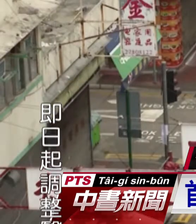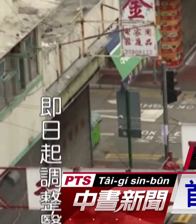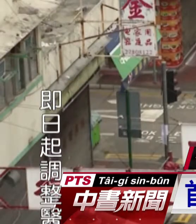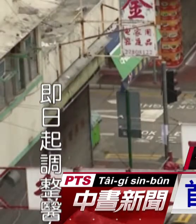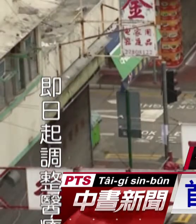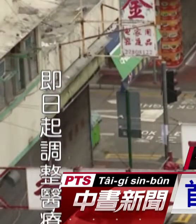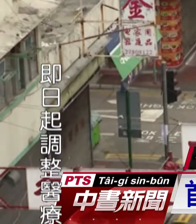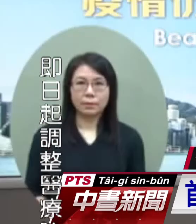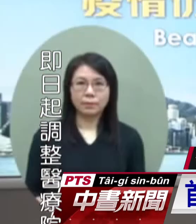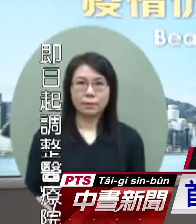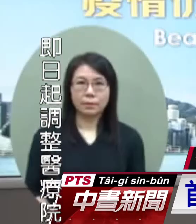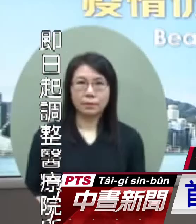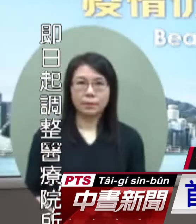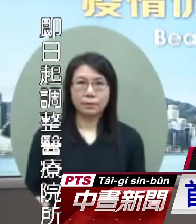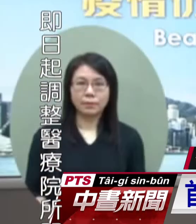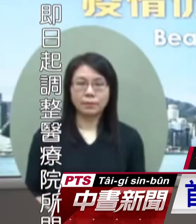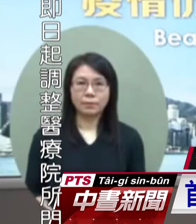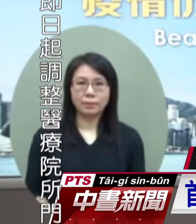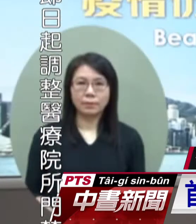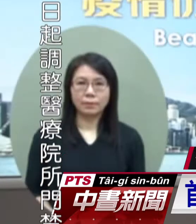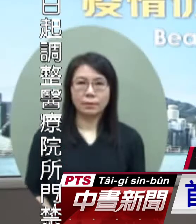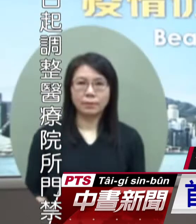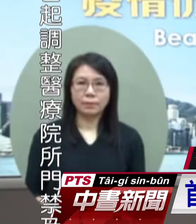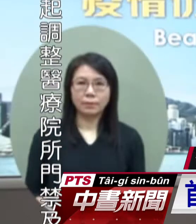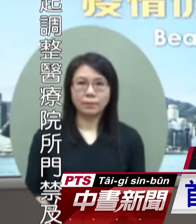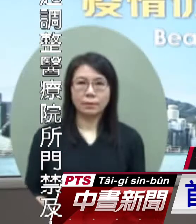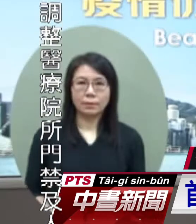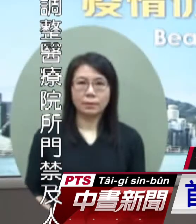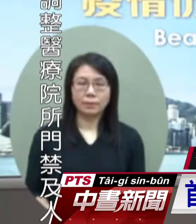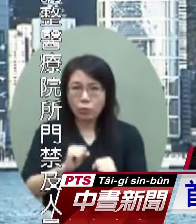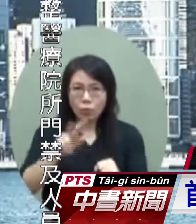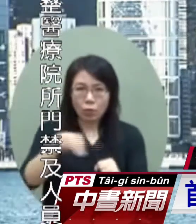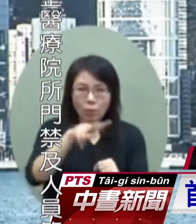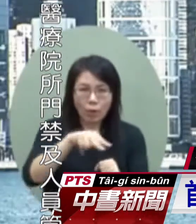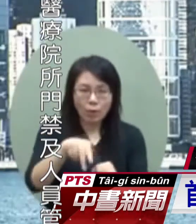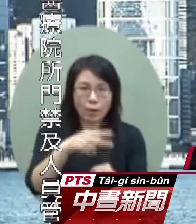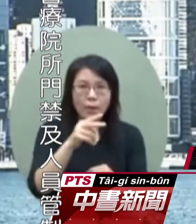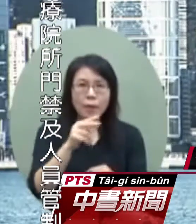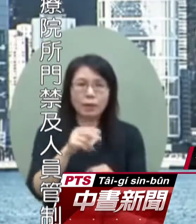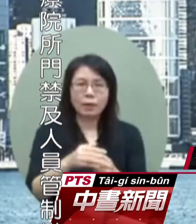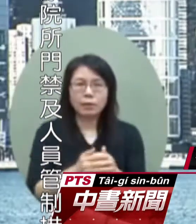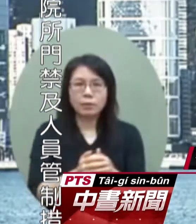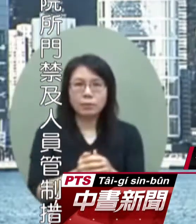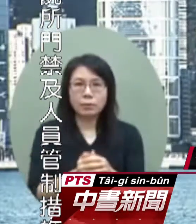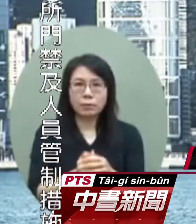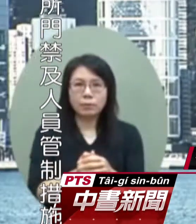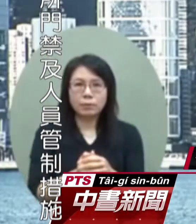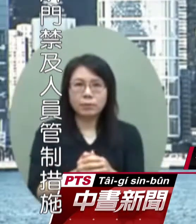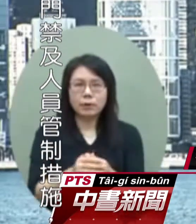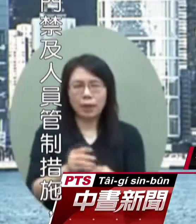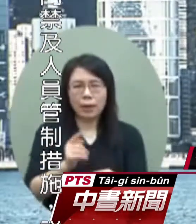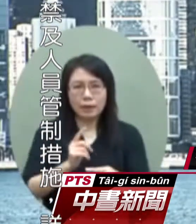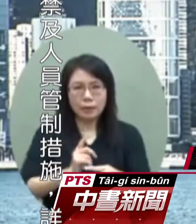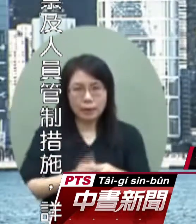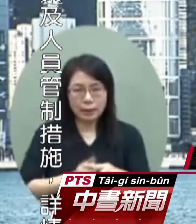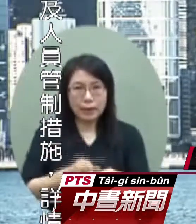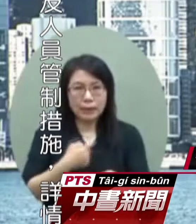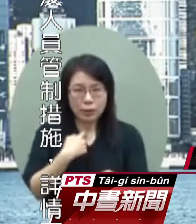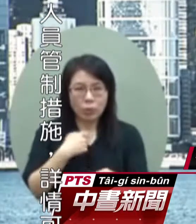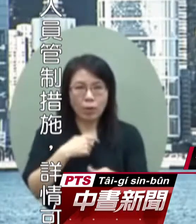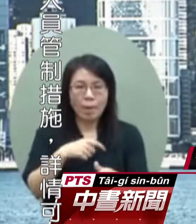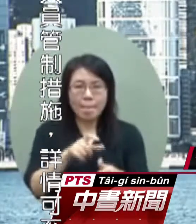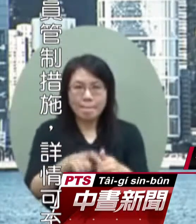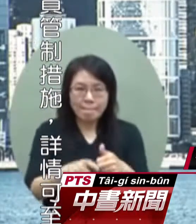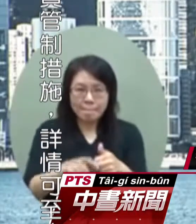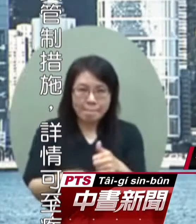目前已经有看到效果，嘛发现两百多个爱检测却无去检测的人， 二百多个是应该接受。強制